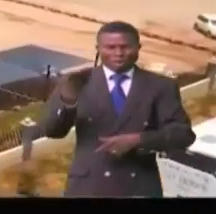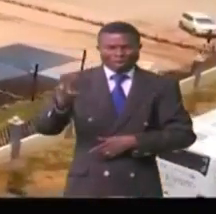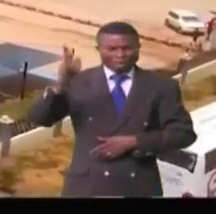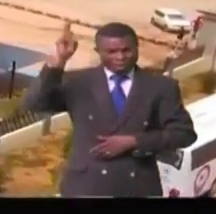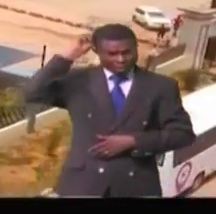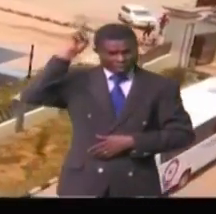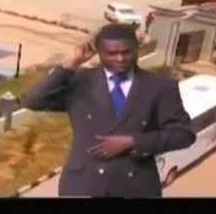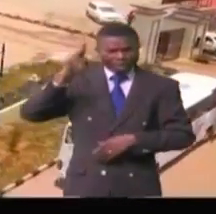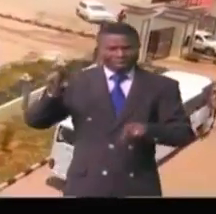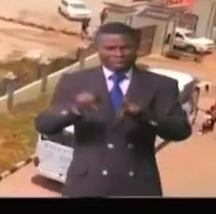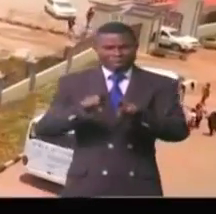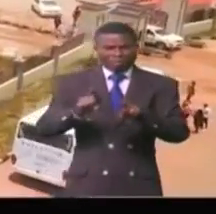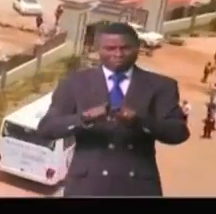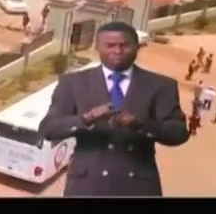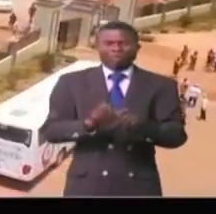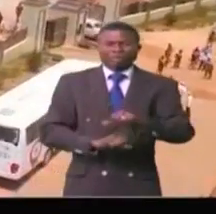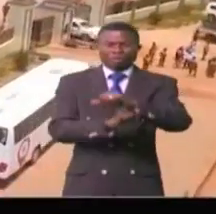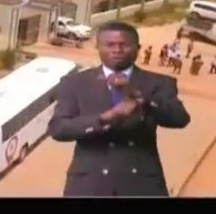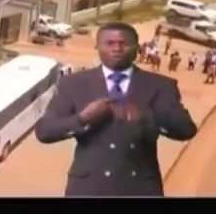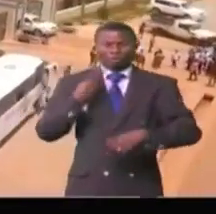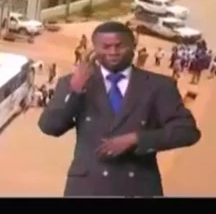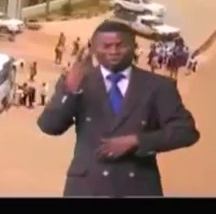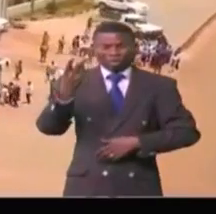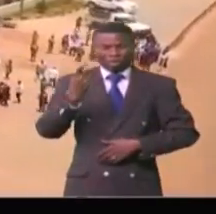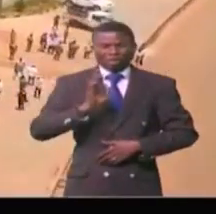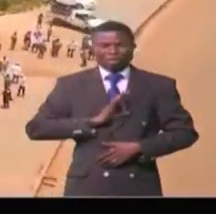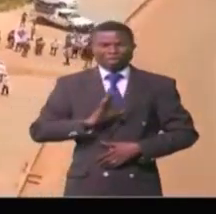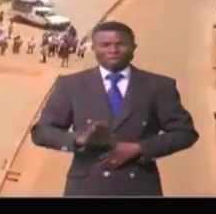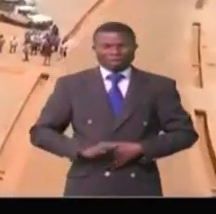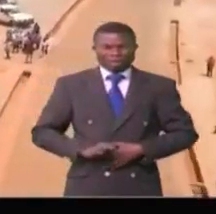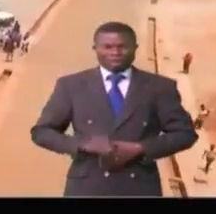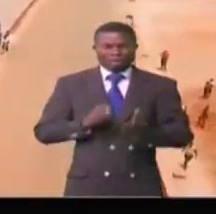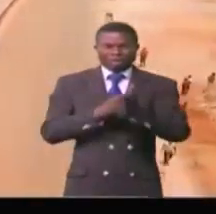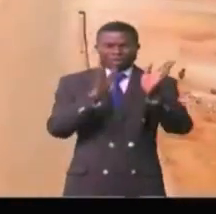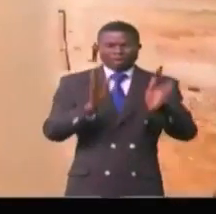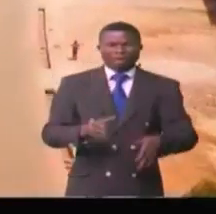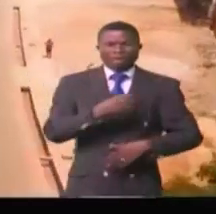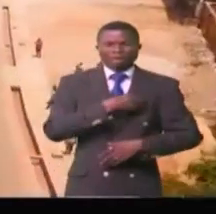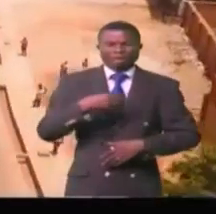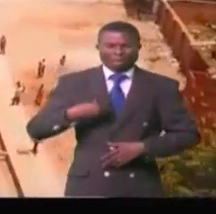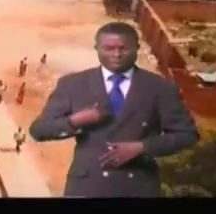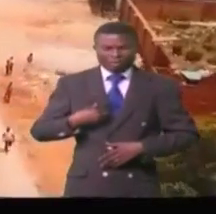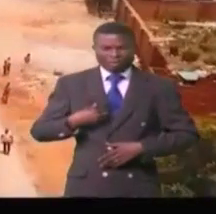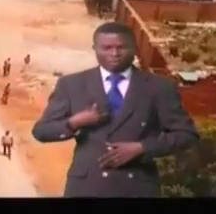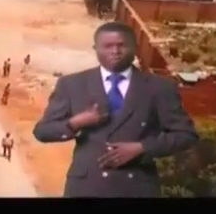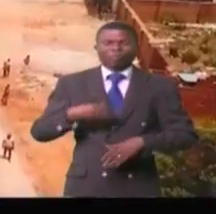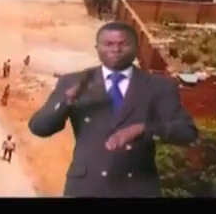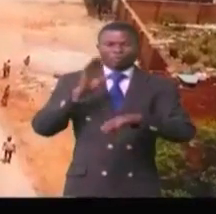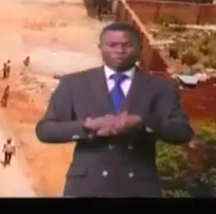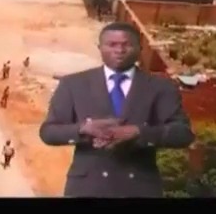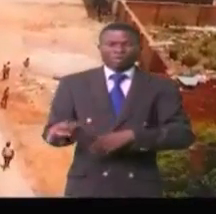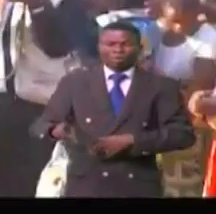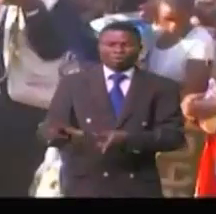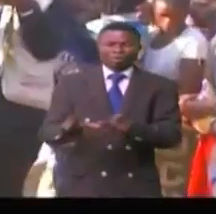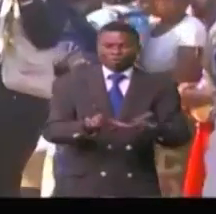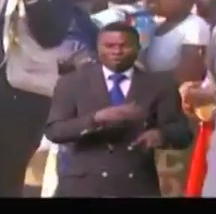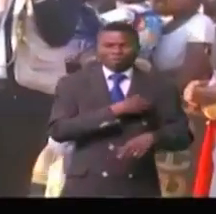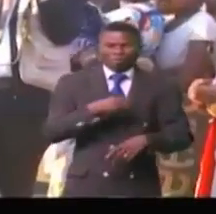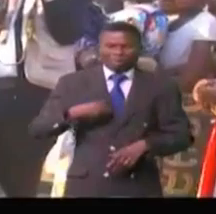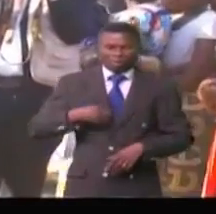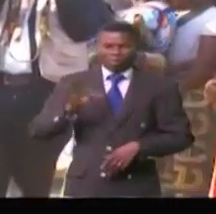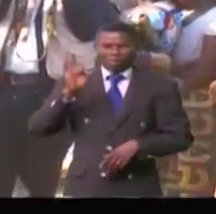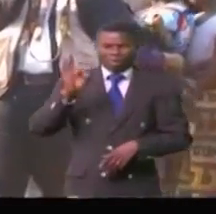qui réconforte la vision du chef de l'État sur la promotion du leadership féminin incarné dans la province du Lualaba par Madame le